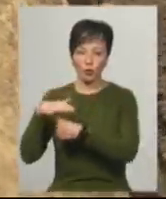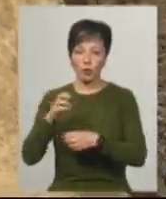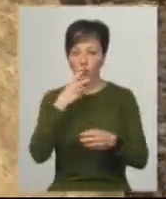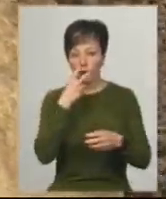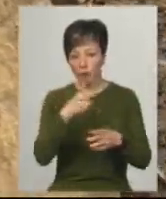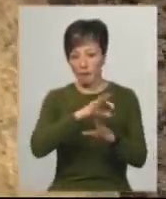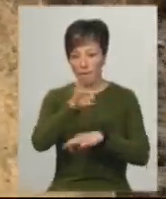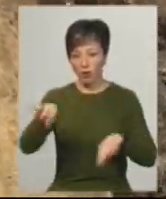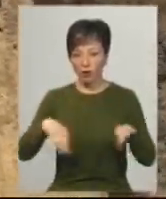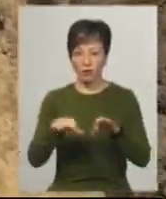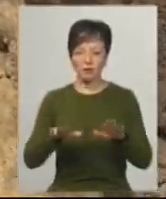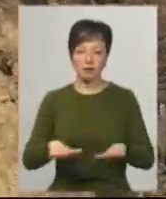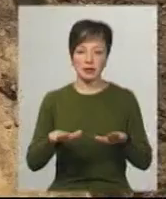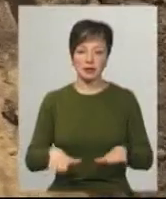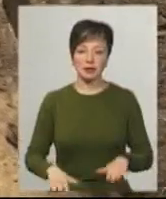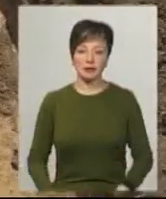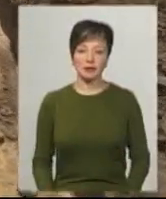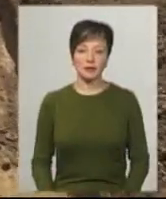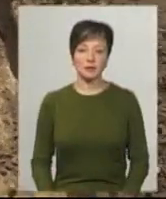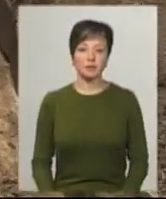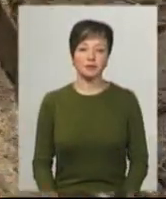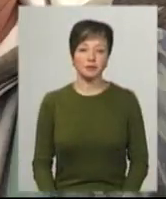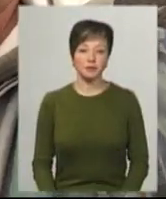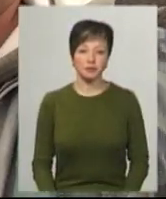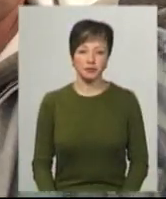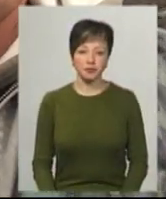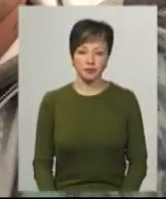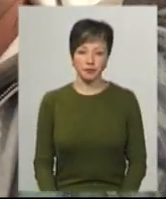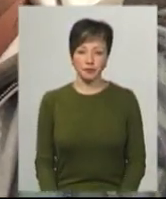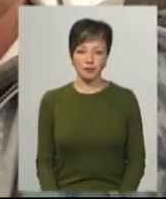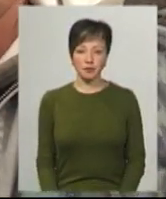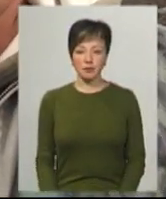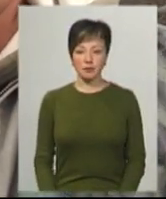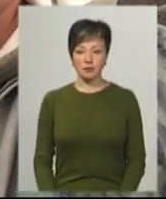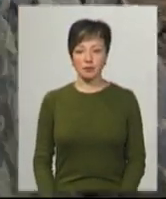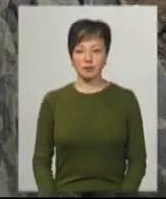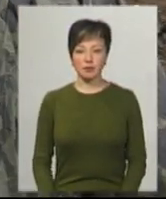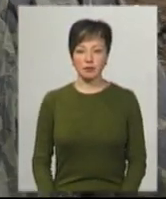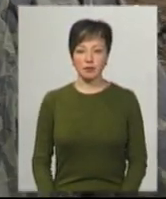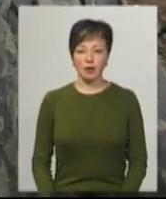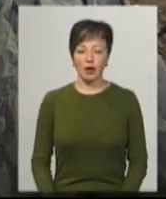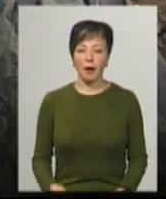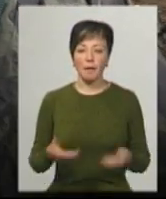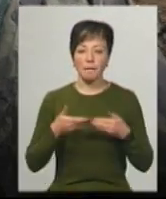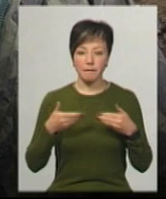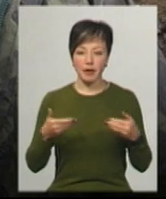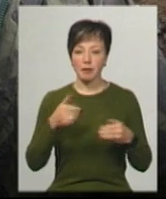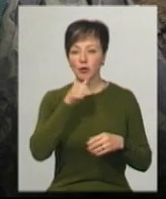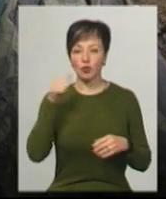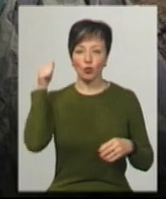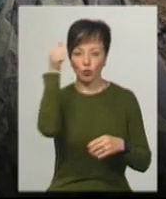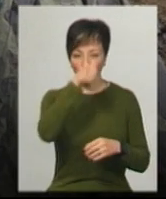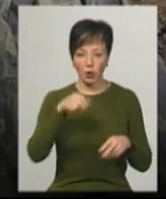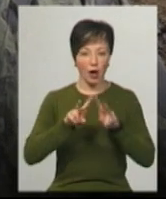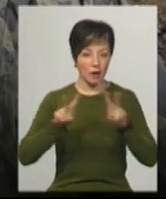місцевості, розповідає учасник експедиції, відповідальний за топографічну зйомку та 3D-моделювання Сергій Черниш. Ми вже це робили минулого року і